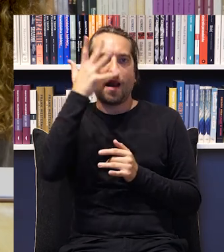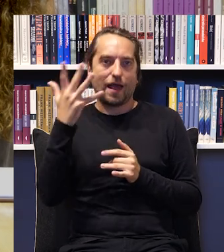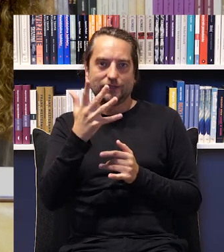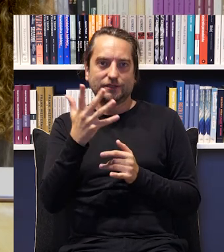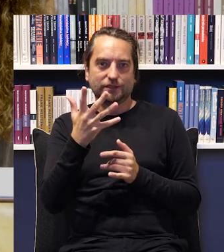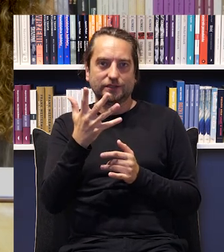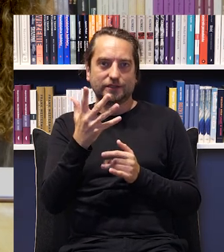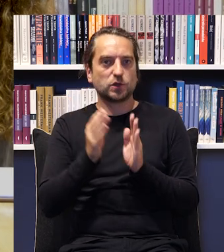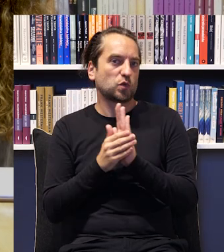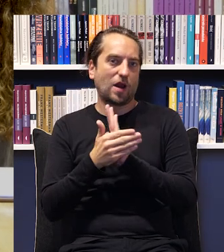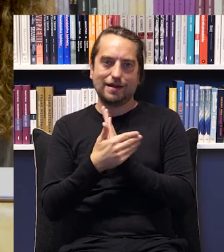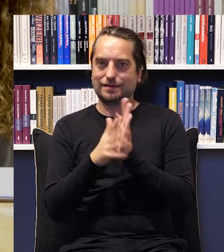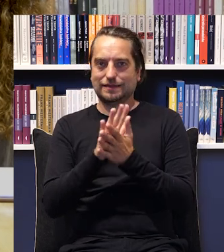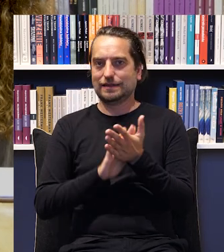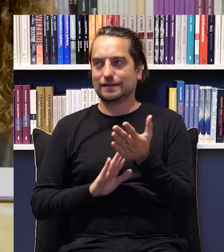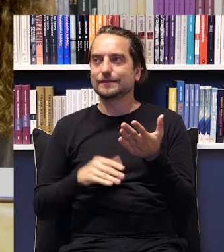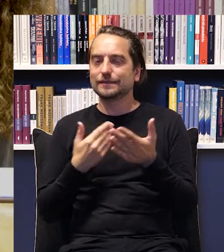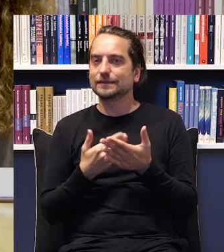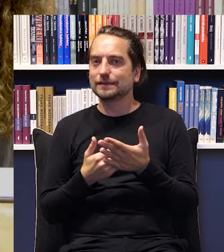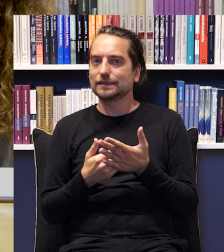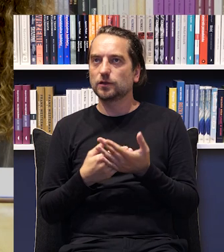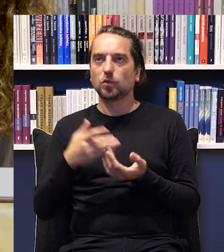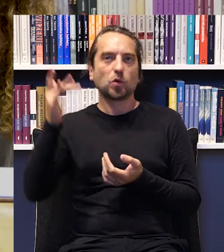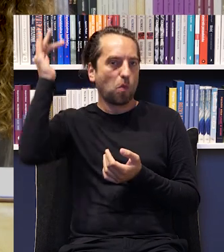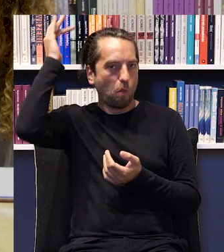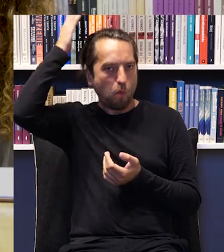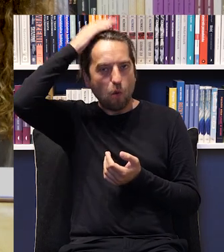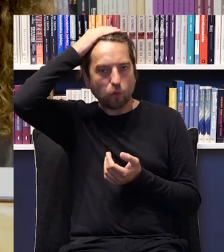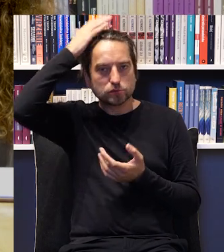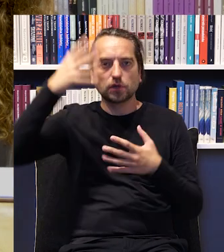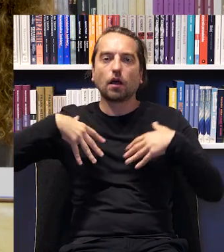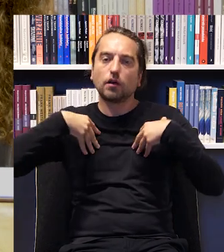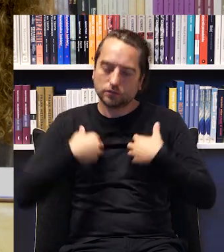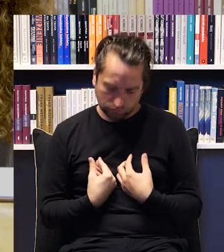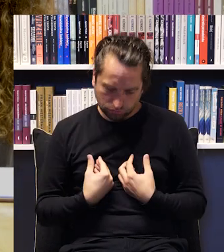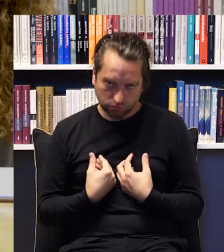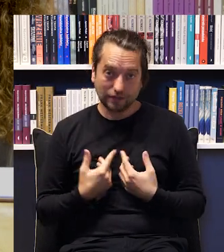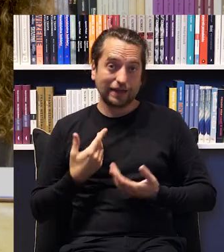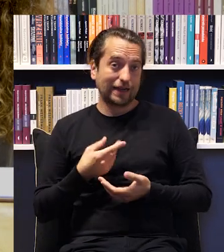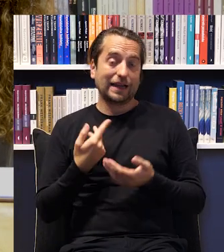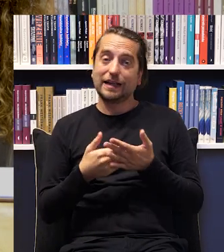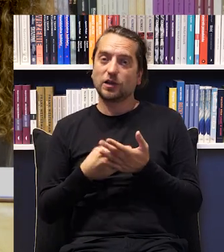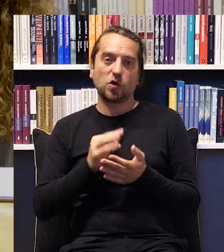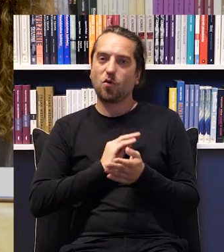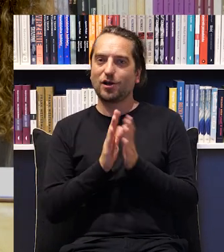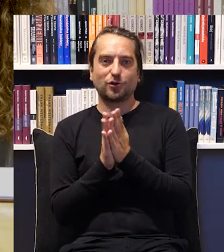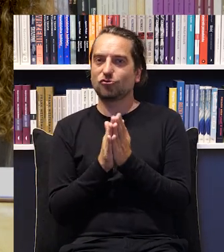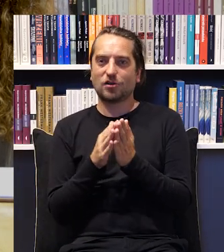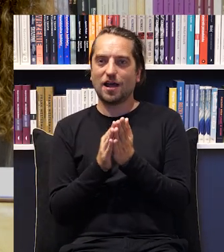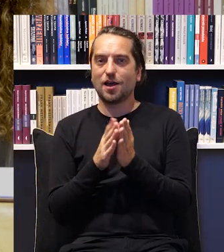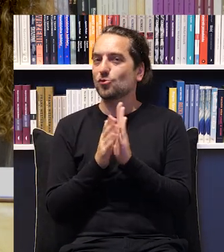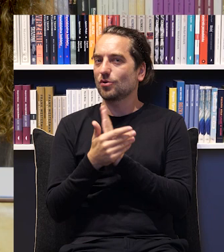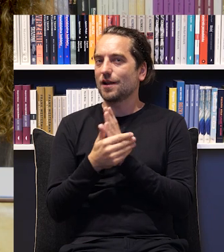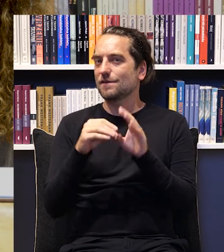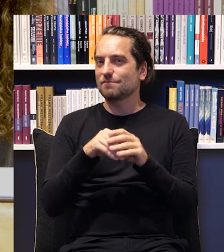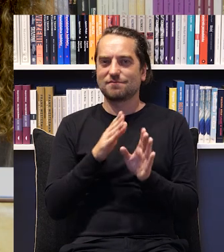jak czytam surrealistyczne teksty i strasznie mi się męczy mózg. W związku z tym ja bym na przykład swojej książki tak nie określiła, bo wydaje mi się, że to jest